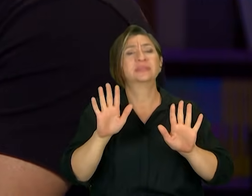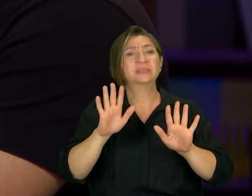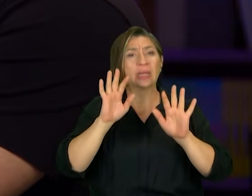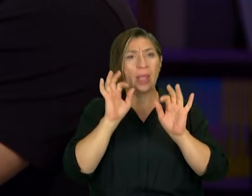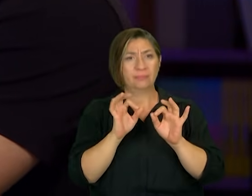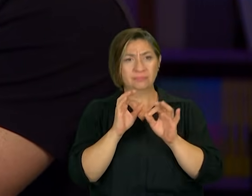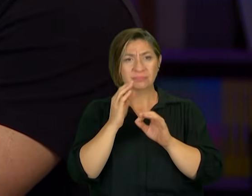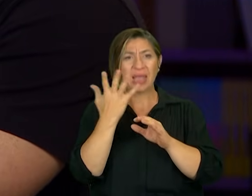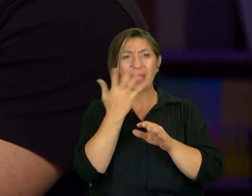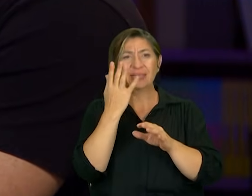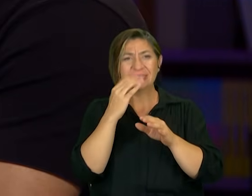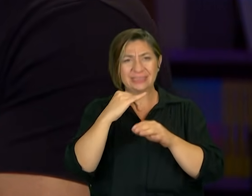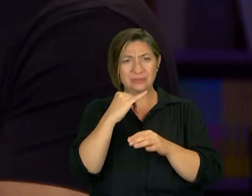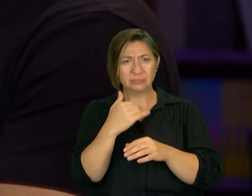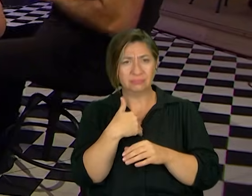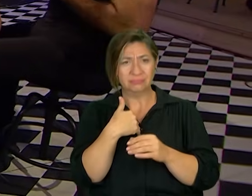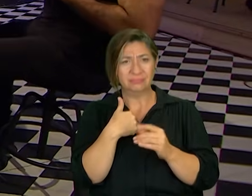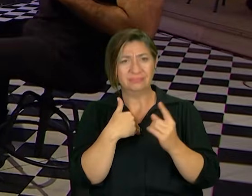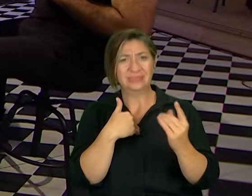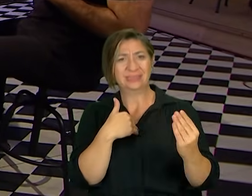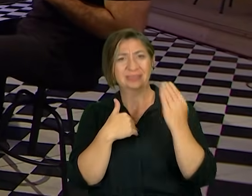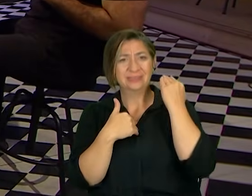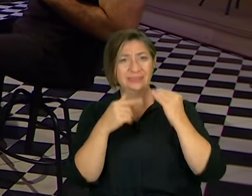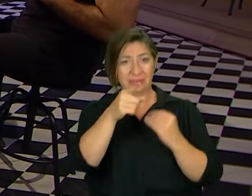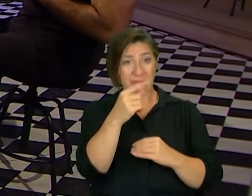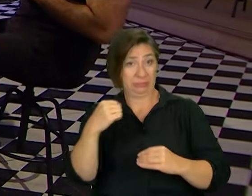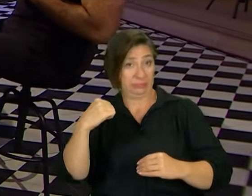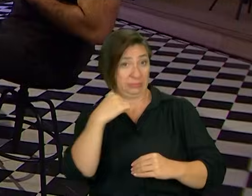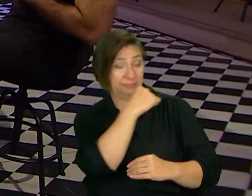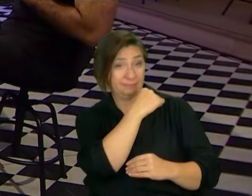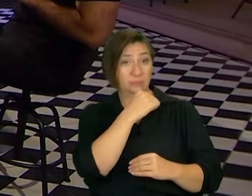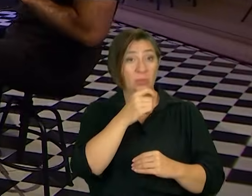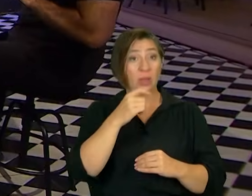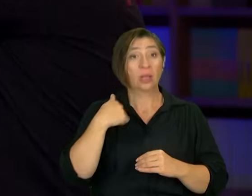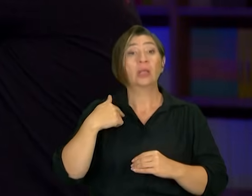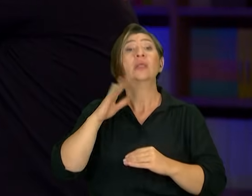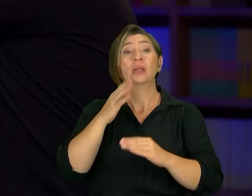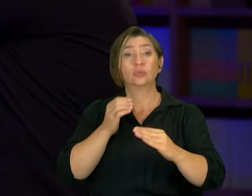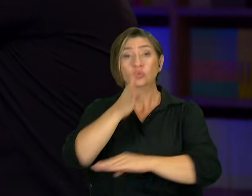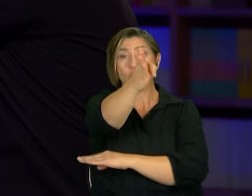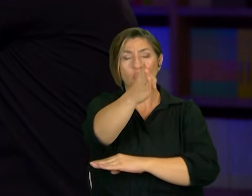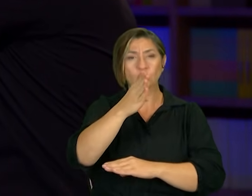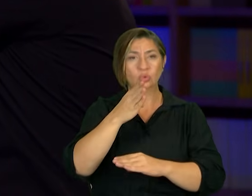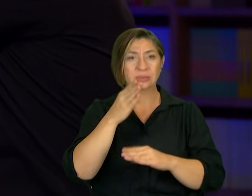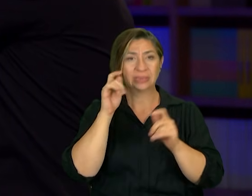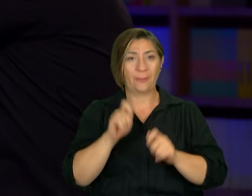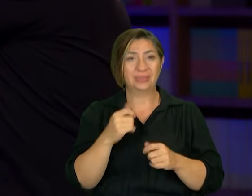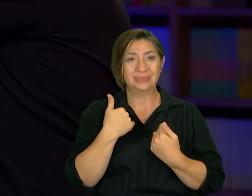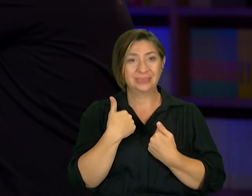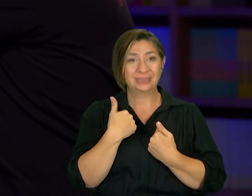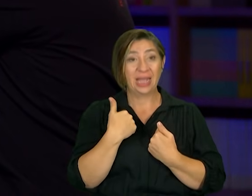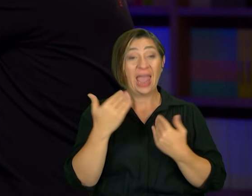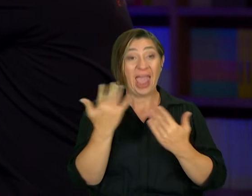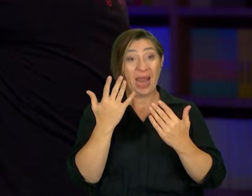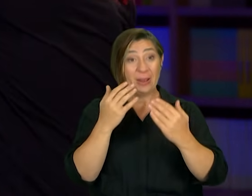her zaman en kısa yoldan vururuz. Mesela bize doğru bir saldırı geldiği zaman normalde Okan Bey yana doğru değil, her zaman düz direkt ileri doğru gideriz.